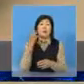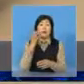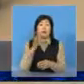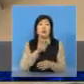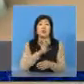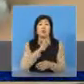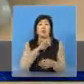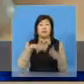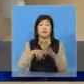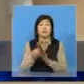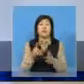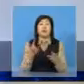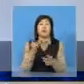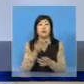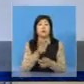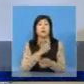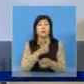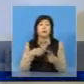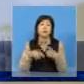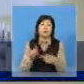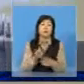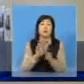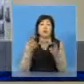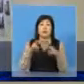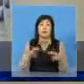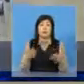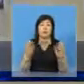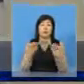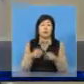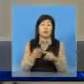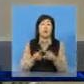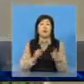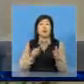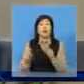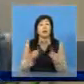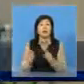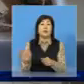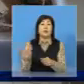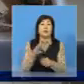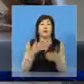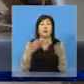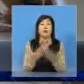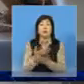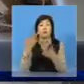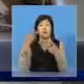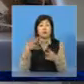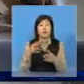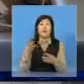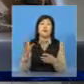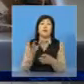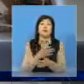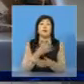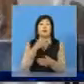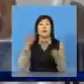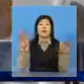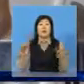ішкі құрылысын жатырдағы сәбидің жүрек соғысын терең зерттеуге болады. Бұл аппарат инновациялық аспаптардың бірегей жиынтығы. Айта кетейік,